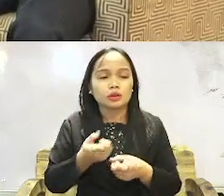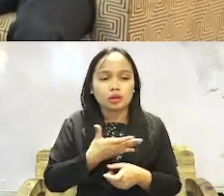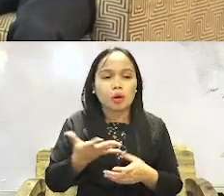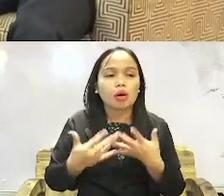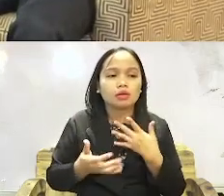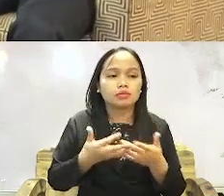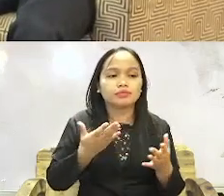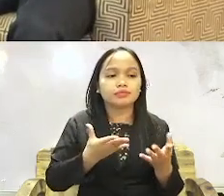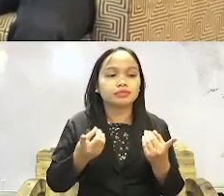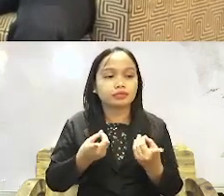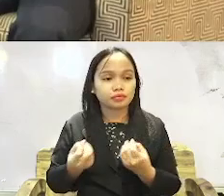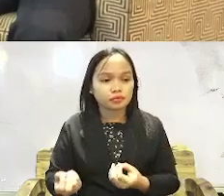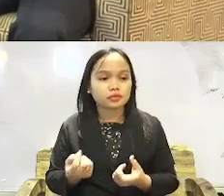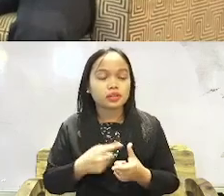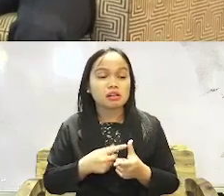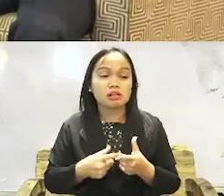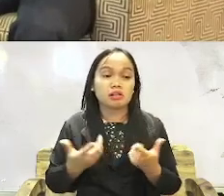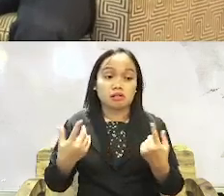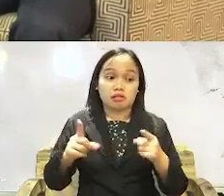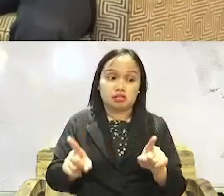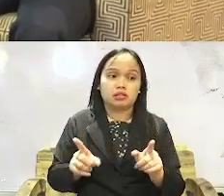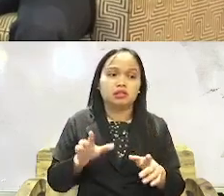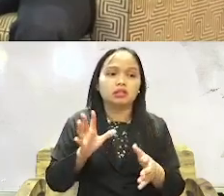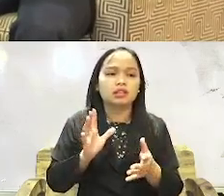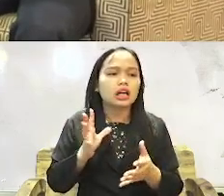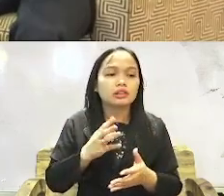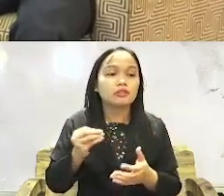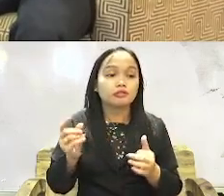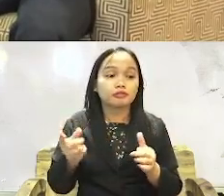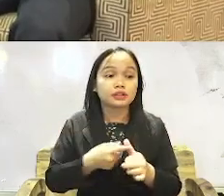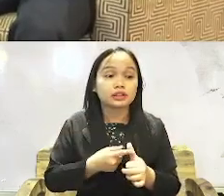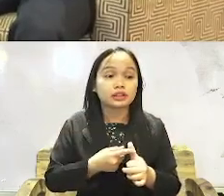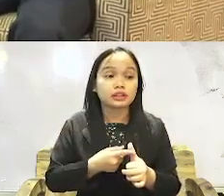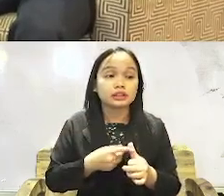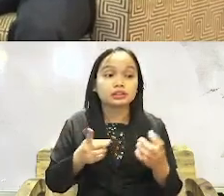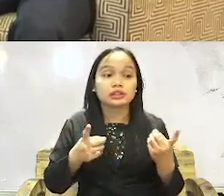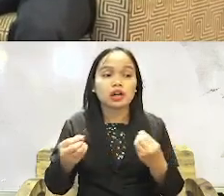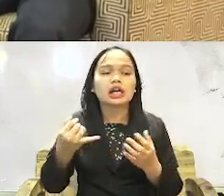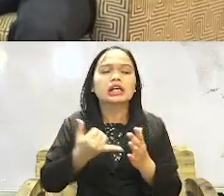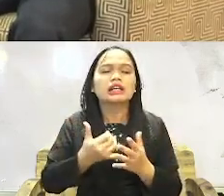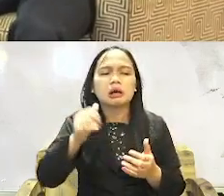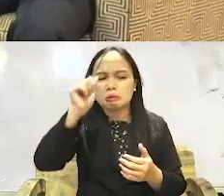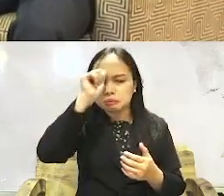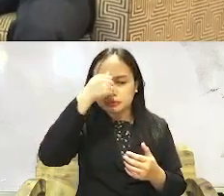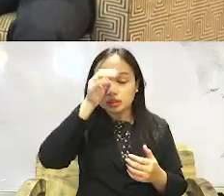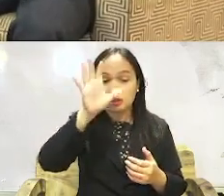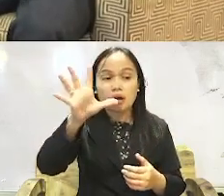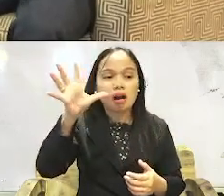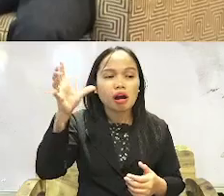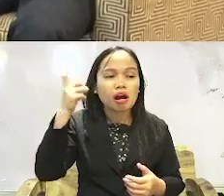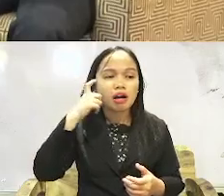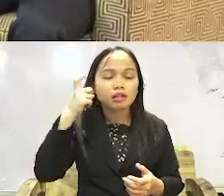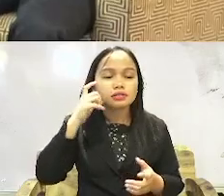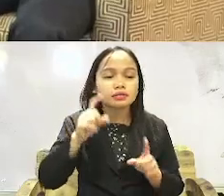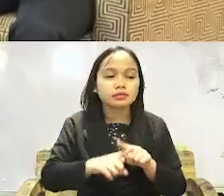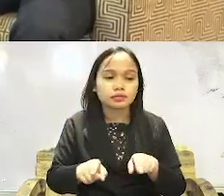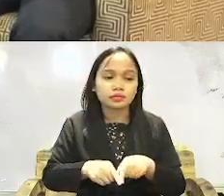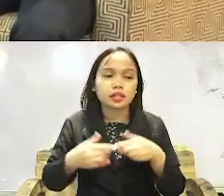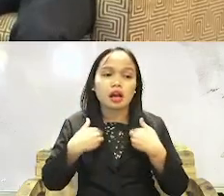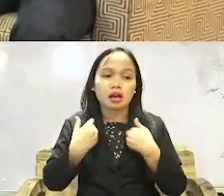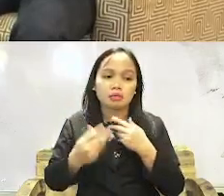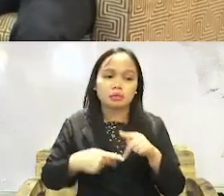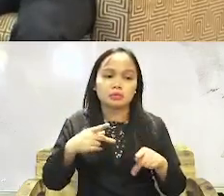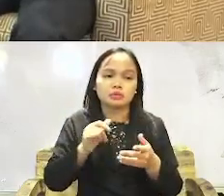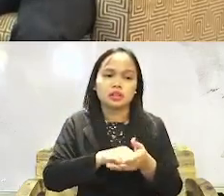nun, isa sa mga pinaka nagaunang gagawin niya sa'yo, i-instill niya sa utak ninyo bilang isang kabataan na hindi ka